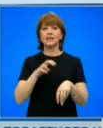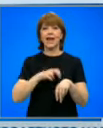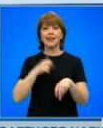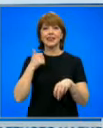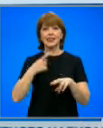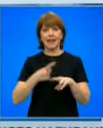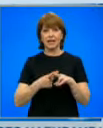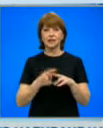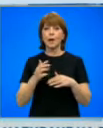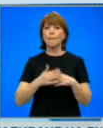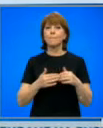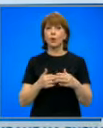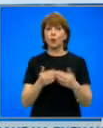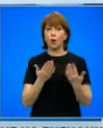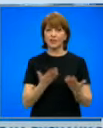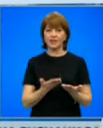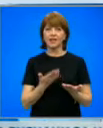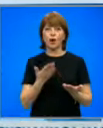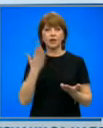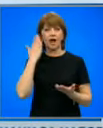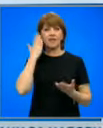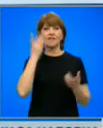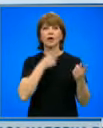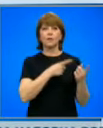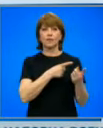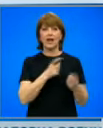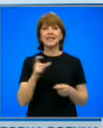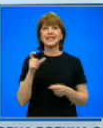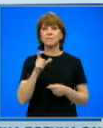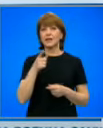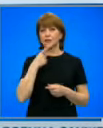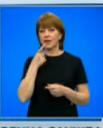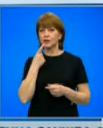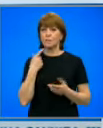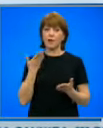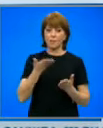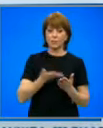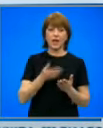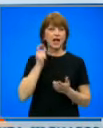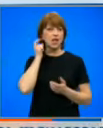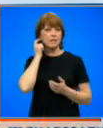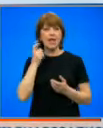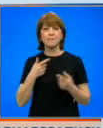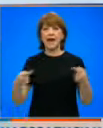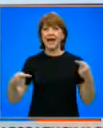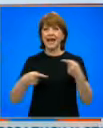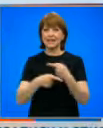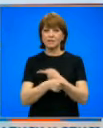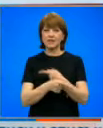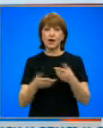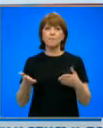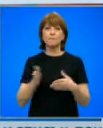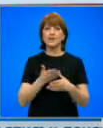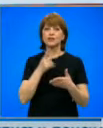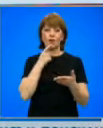ДАНС, изготвена по искане на главния прокурор. Спецов заяви, че при подадените имена има разминаване между декларираното имущество